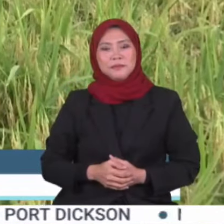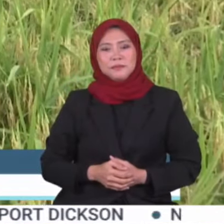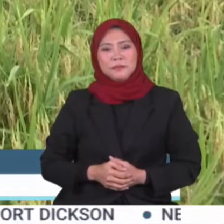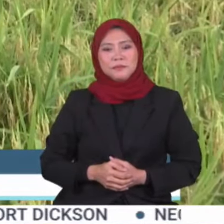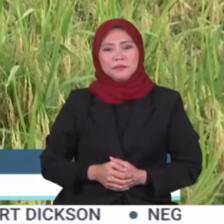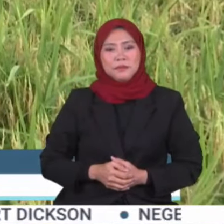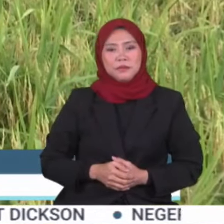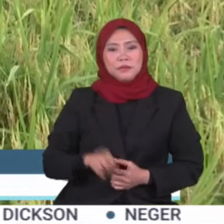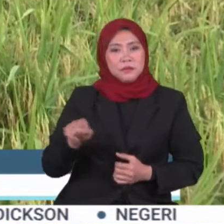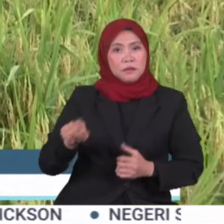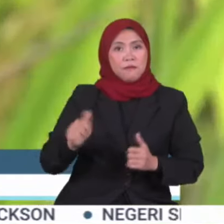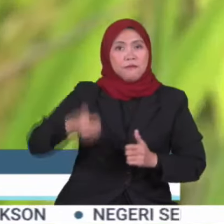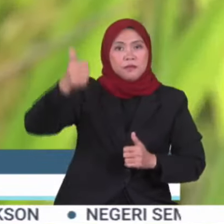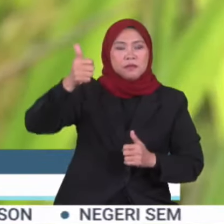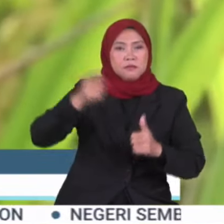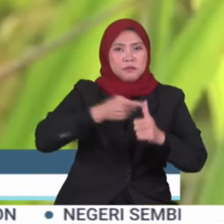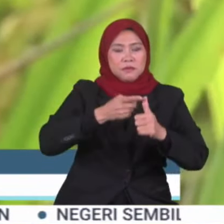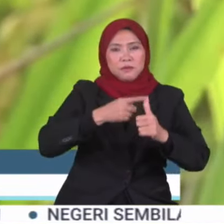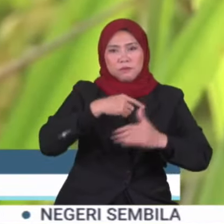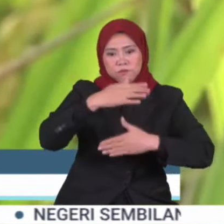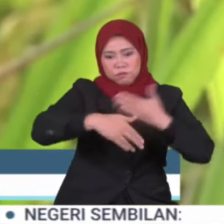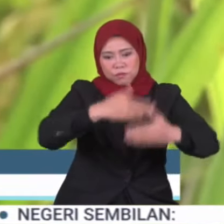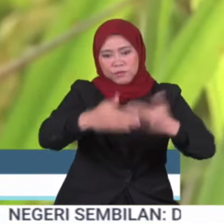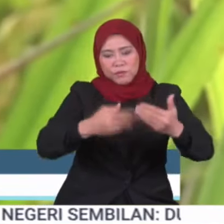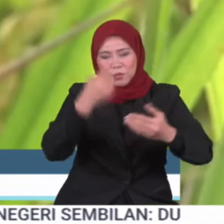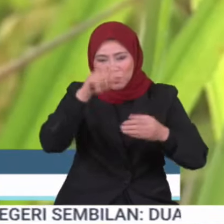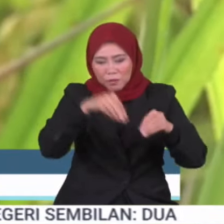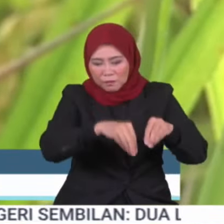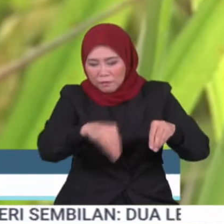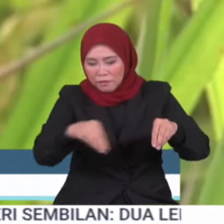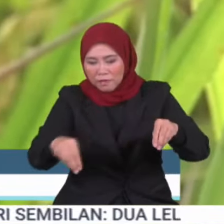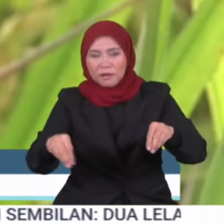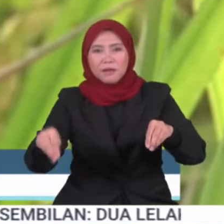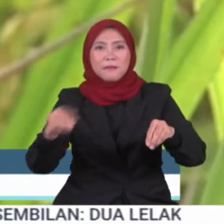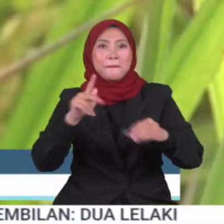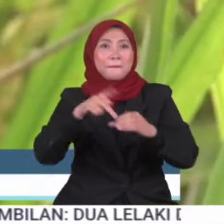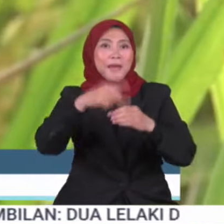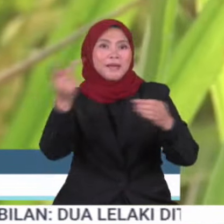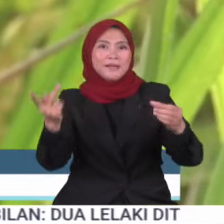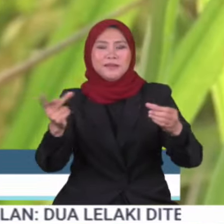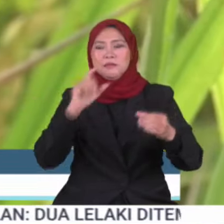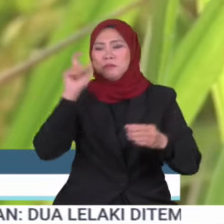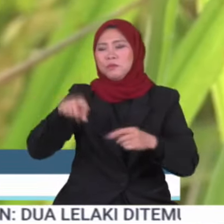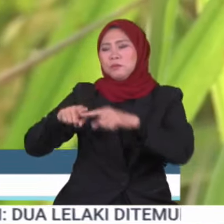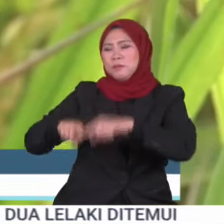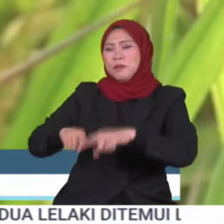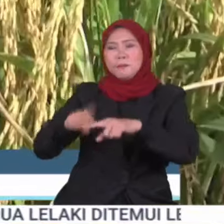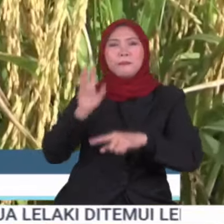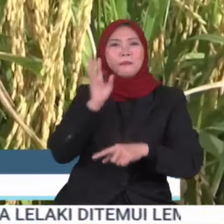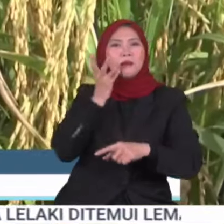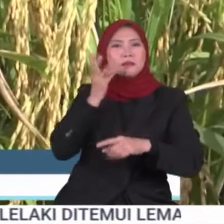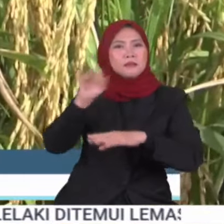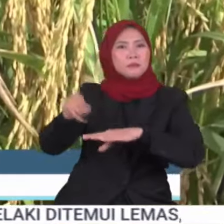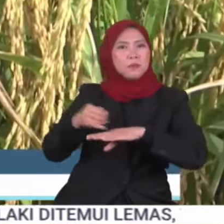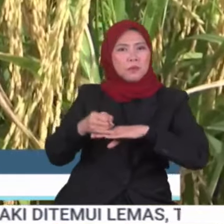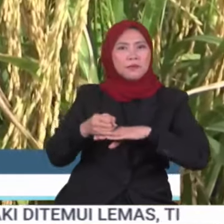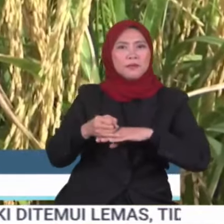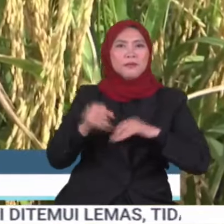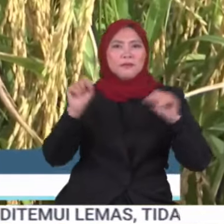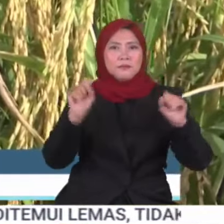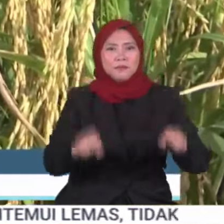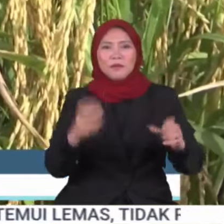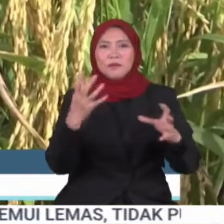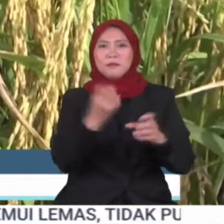Ia antara peneraju awal dalam usaha meningkatkan hasil tuaian padi demi mengurangkan kebergantungan beras import. Ini sekaligus